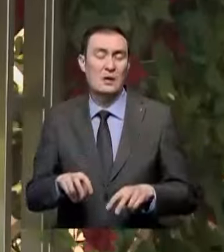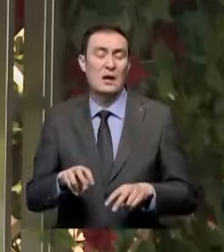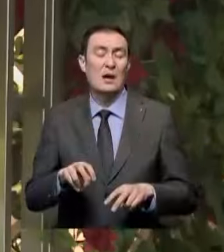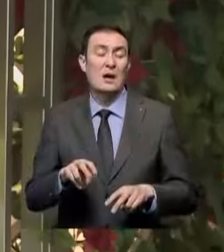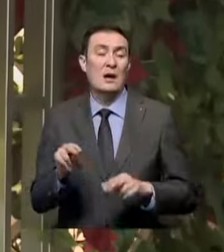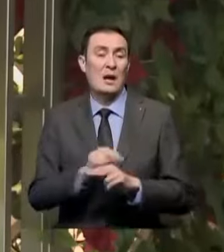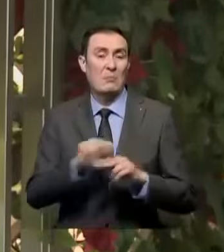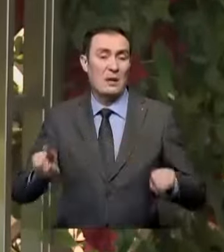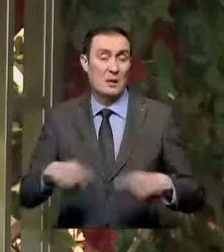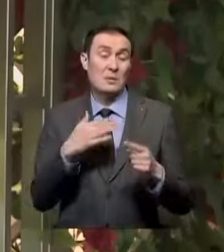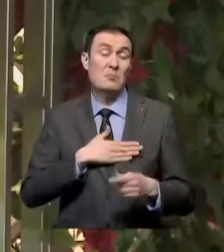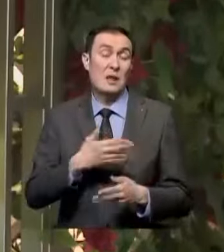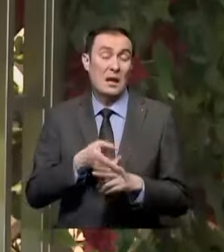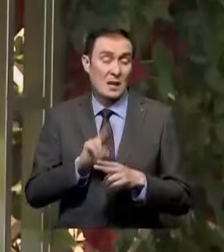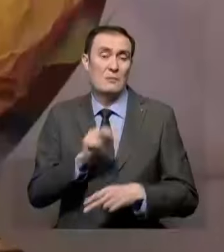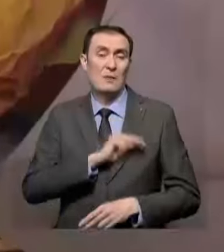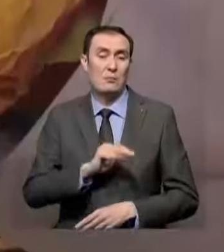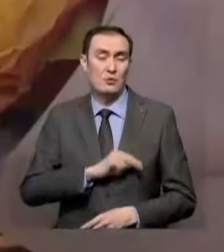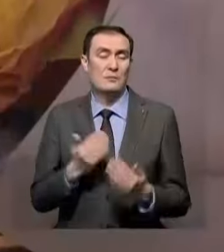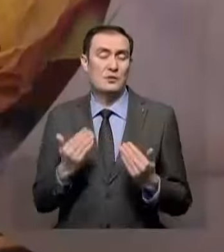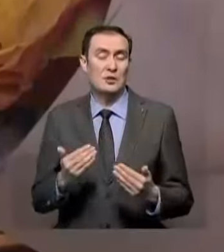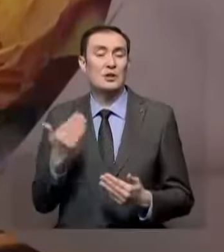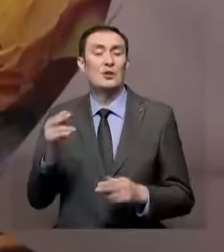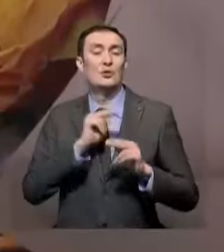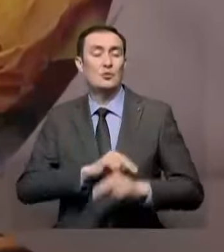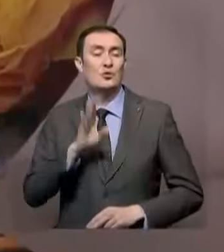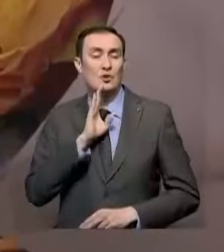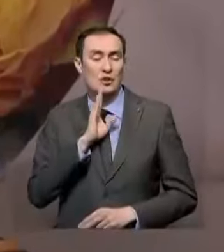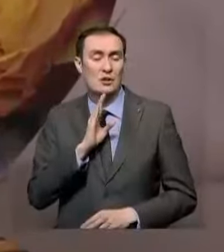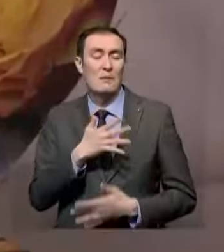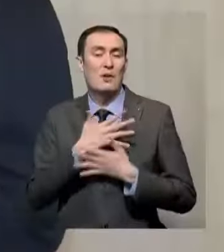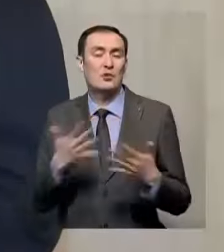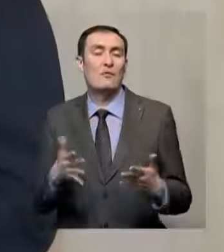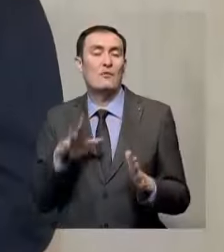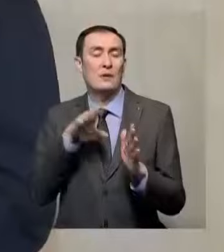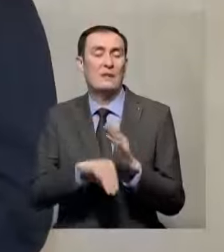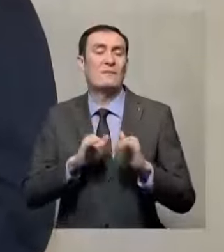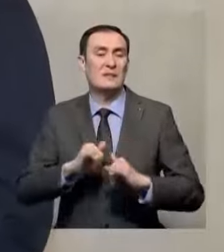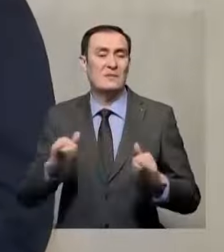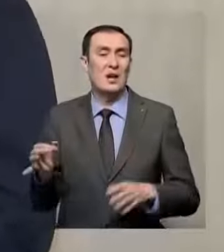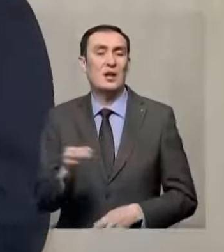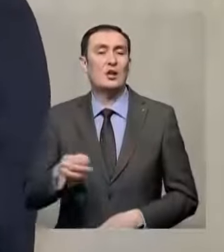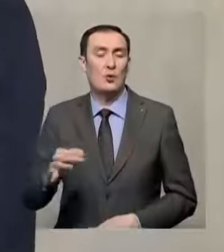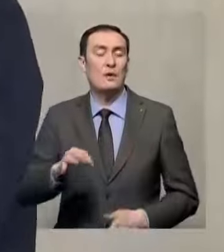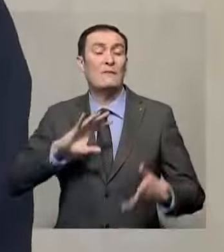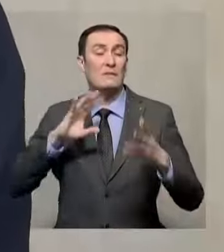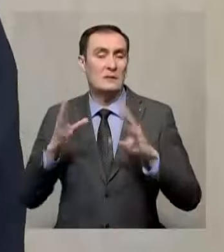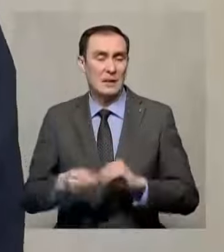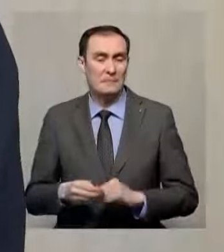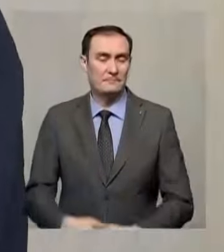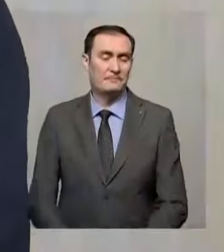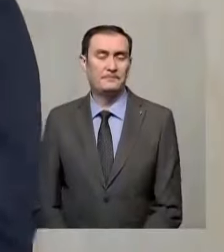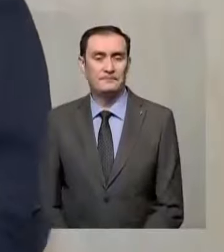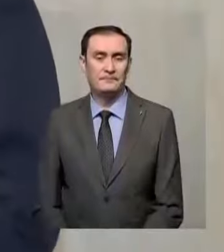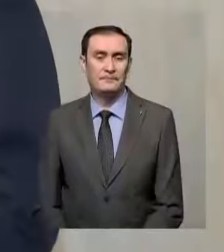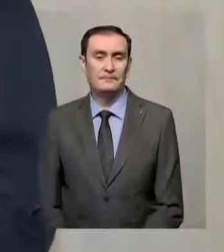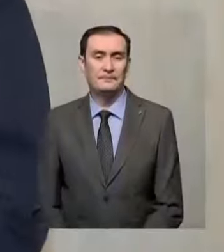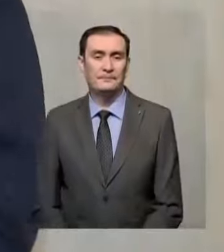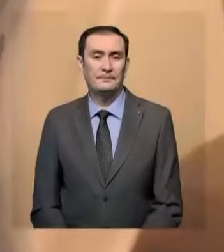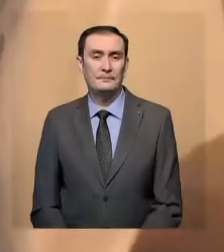реабилитации. Поэтому мы над этим работаем. И труд женщин вносит весомый вклад в развитие региона в целом. Анна Александровна, Дмитрий